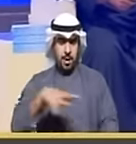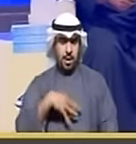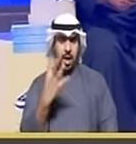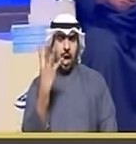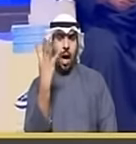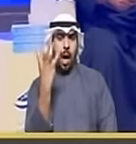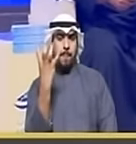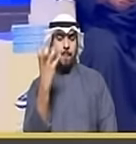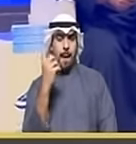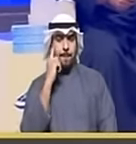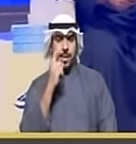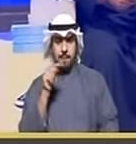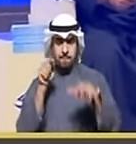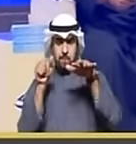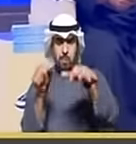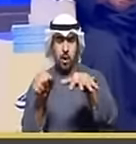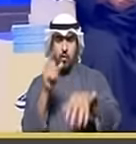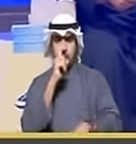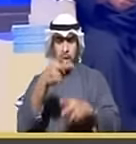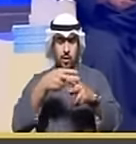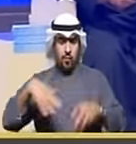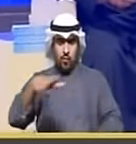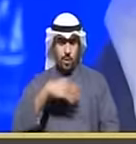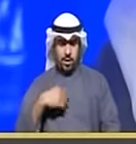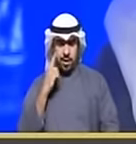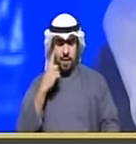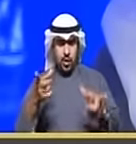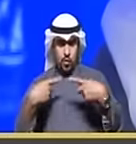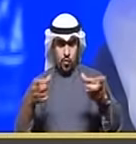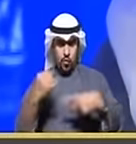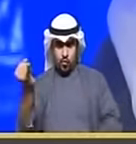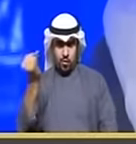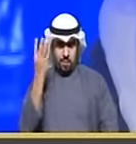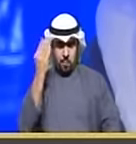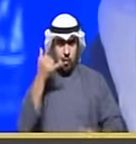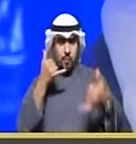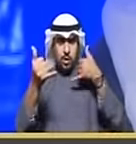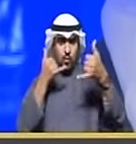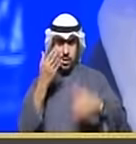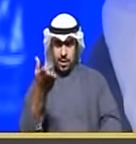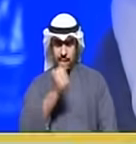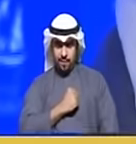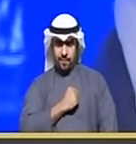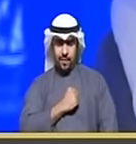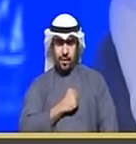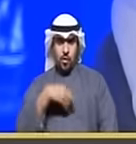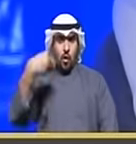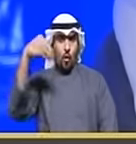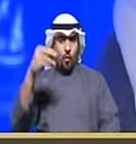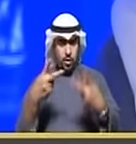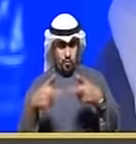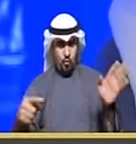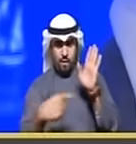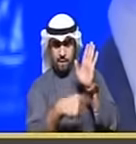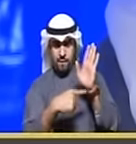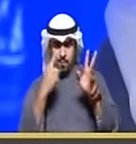دينار في قطاع التكنولوجيا المعلومات والاتصالات فاحنا نتكلم عن ترخيص الالكتروني يجب ان يكون موجود